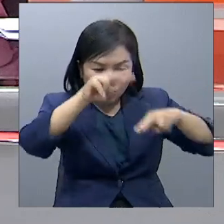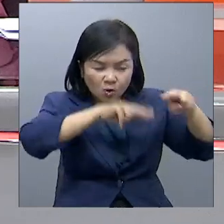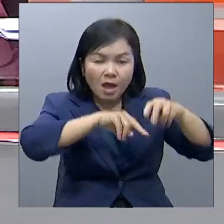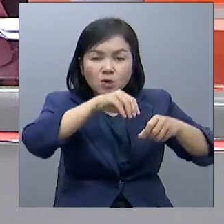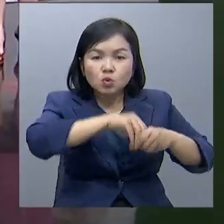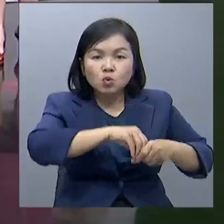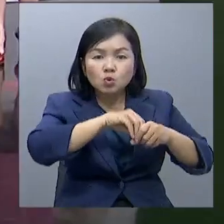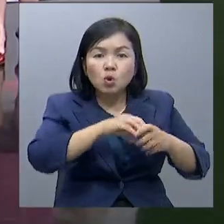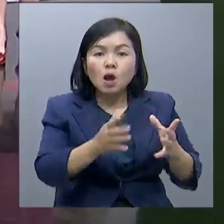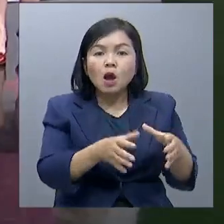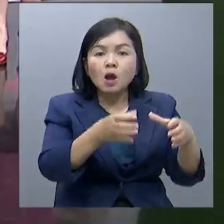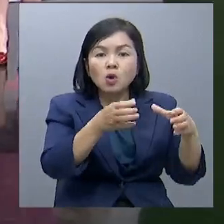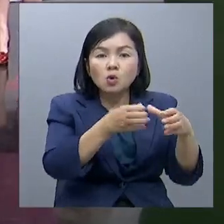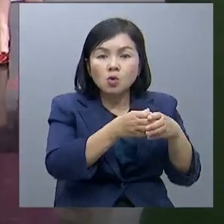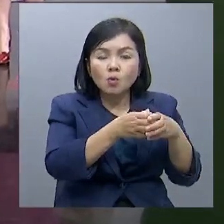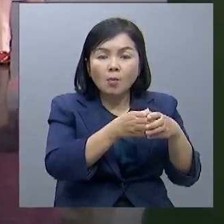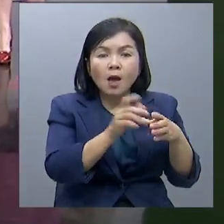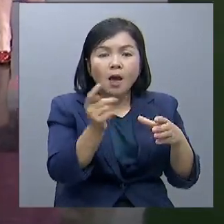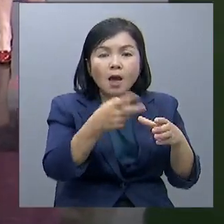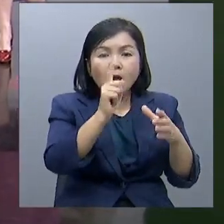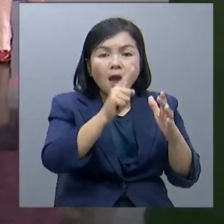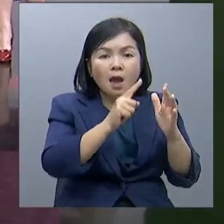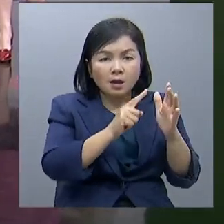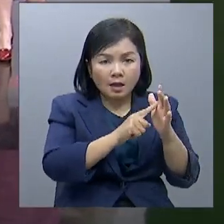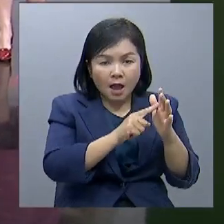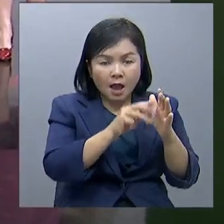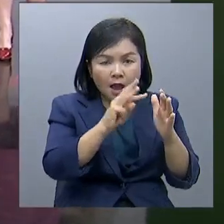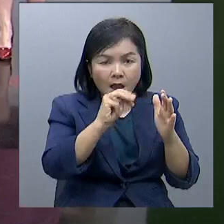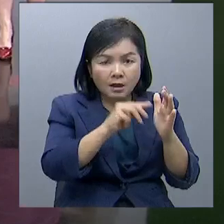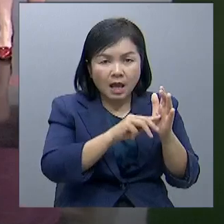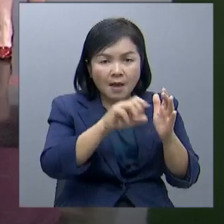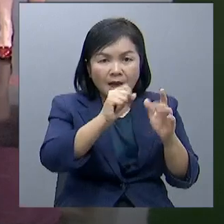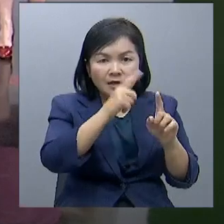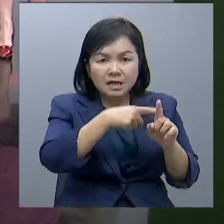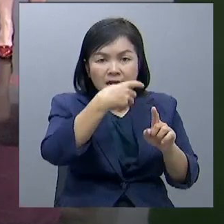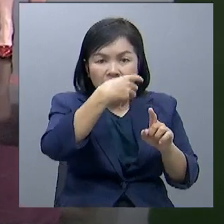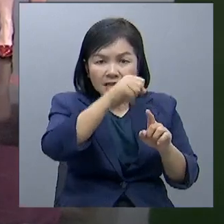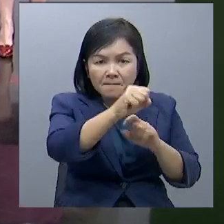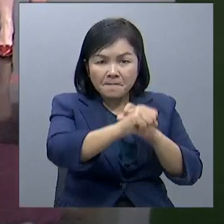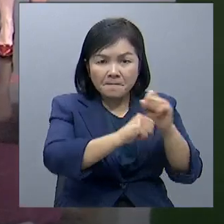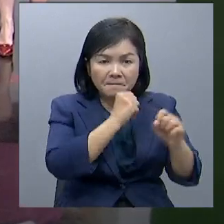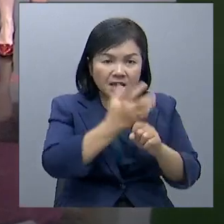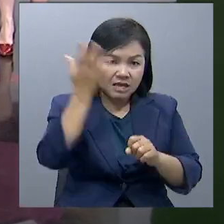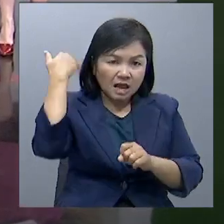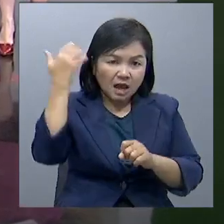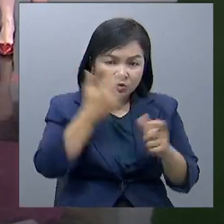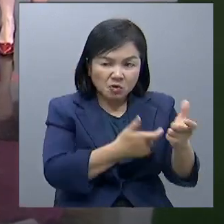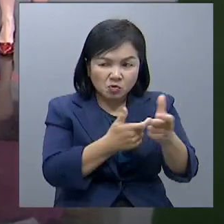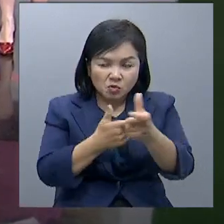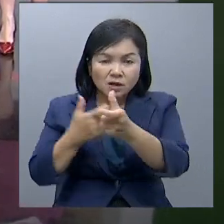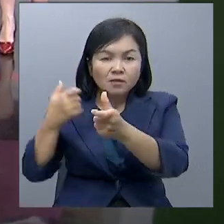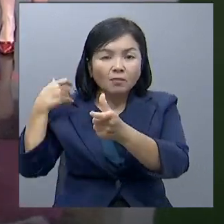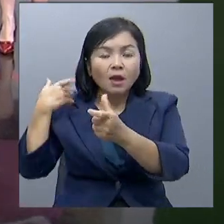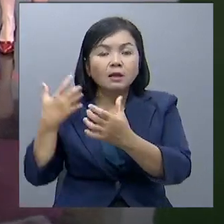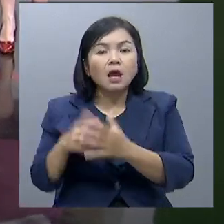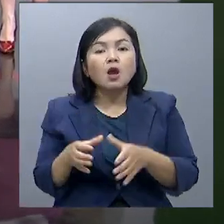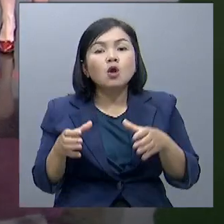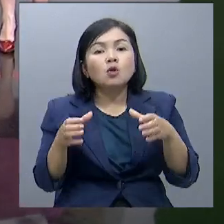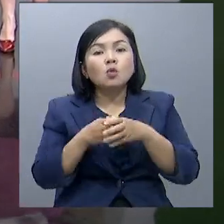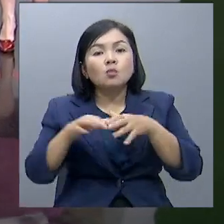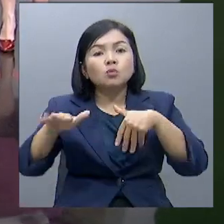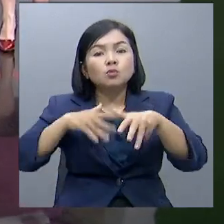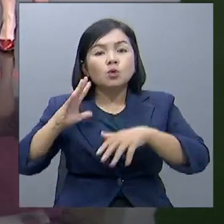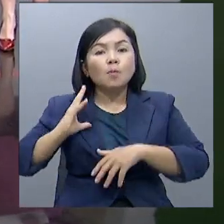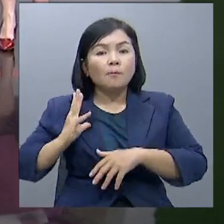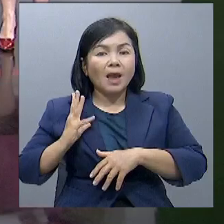ที่ฮามาสบุกโจมตีเมื่อตุลาคมปีที่แล้วนะคะคุณเสาวลักค่ะตอนนี้นะคะชาวปาเลสไตน์ในเวสแบงค์บอกว่าสถานการณ์